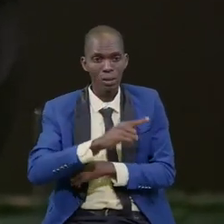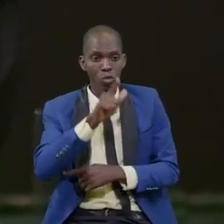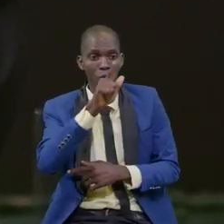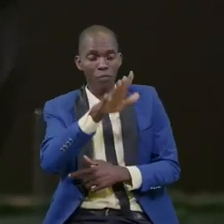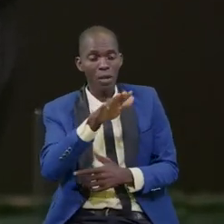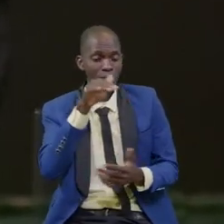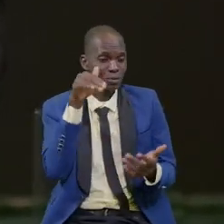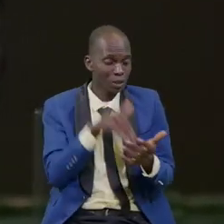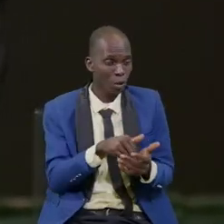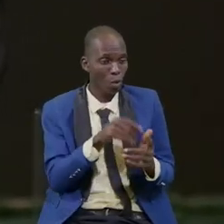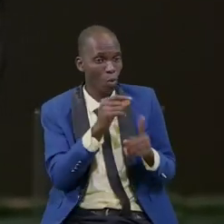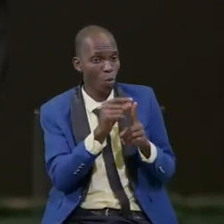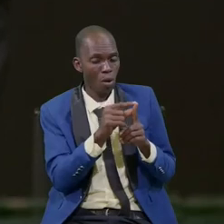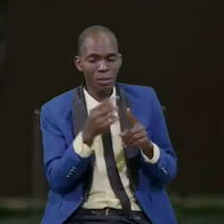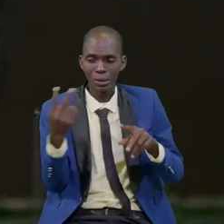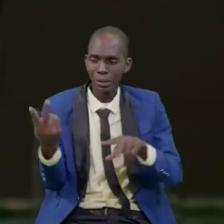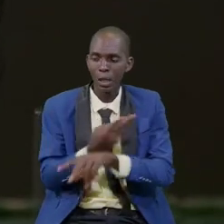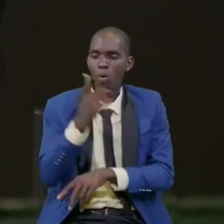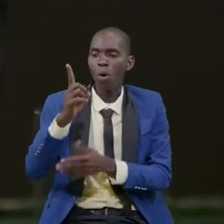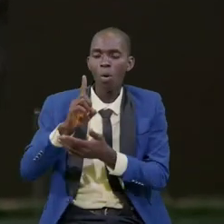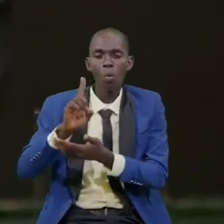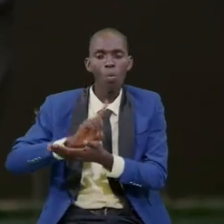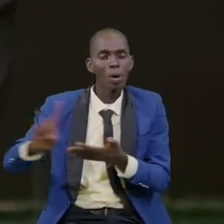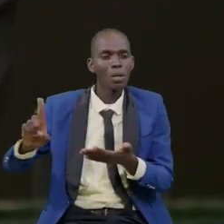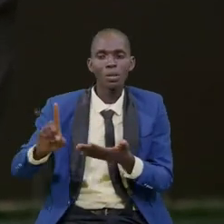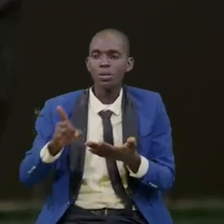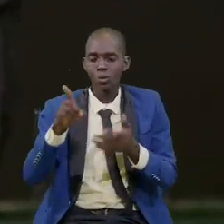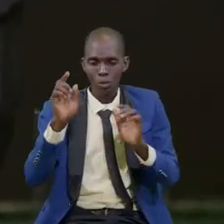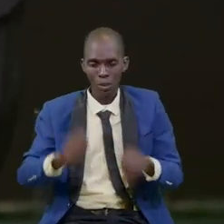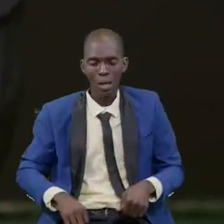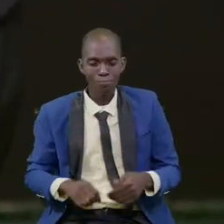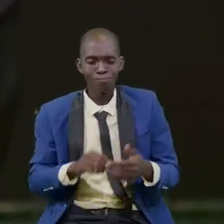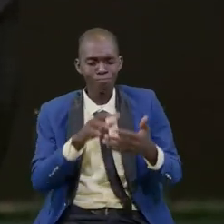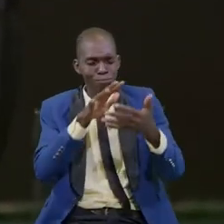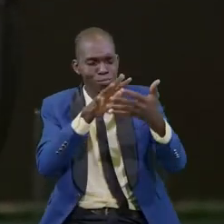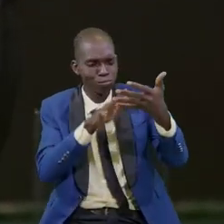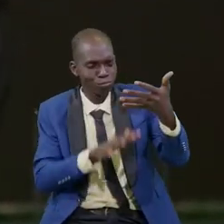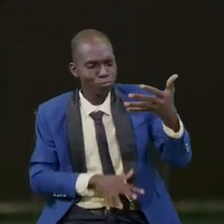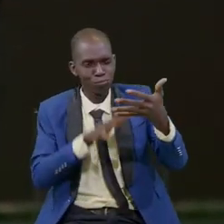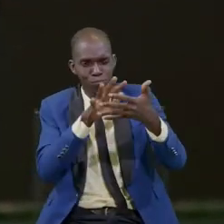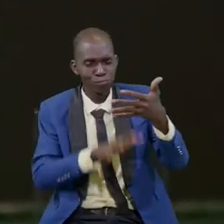semaine, vous pouvez écrire un livre volumineux.